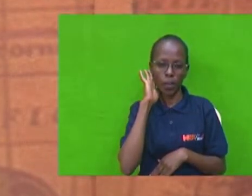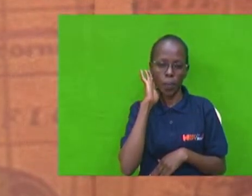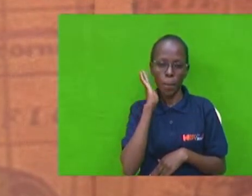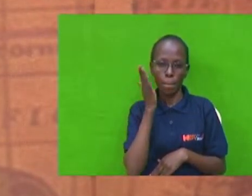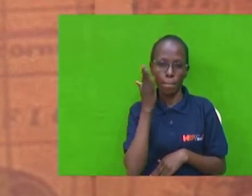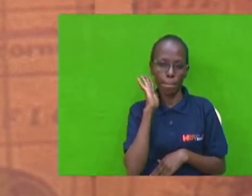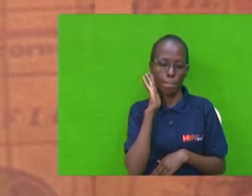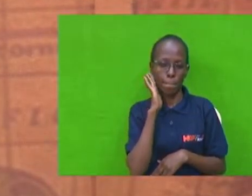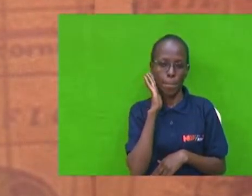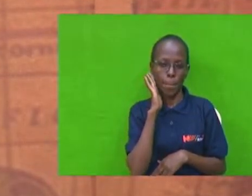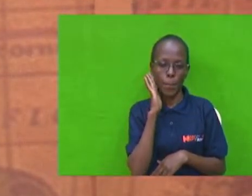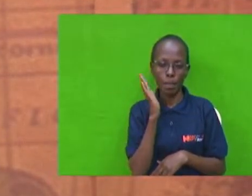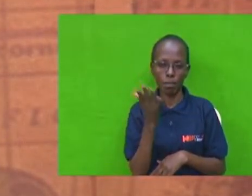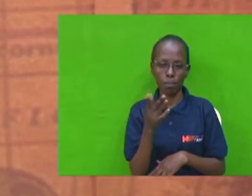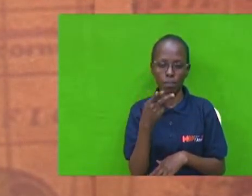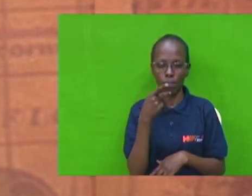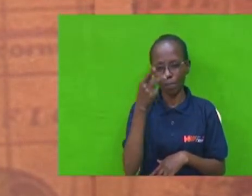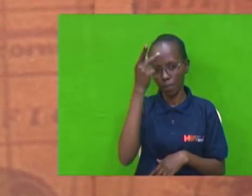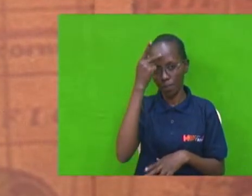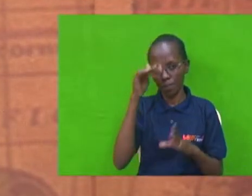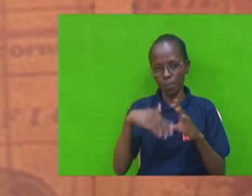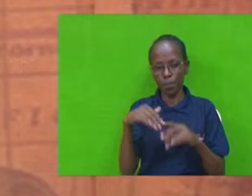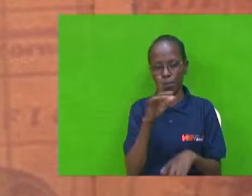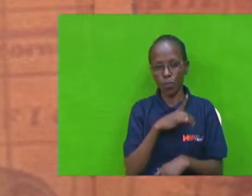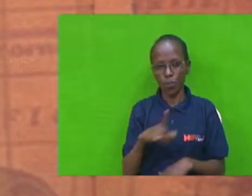wazazi katika Bwana. Mwalimu